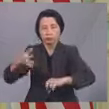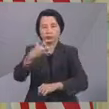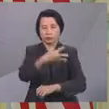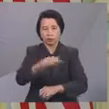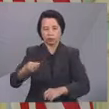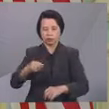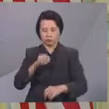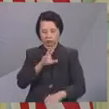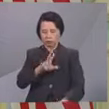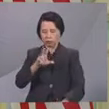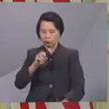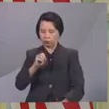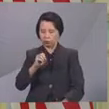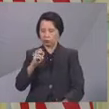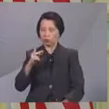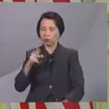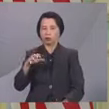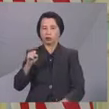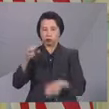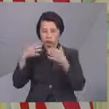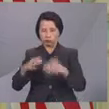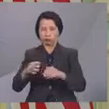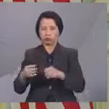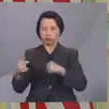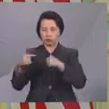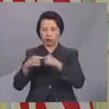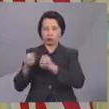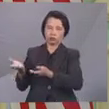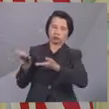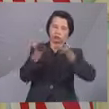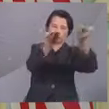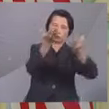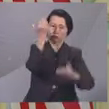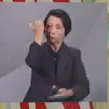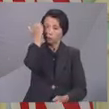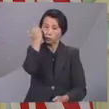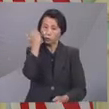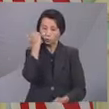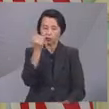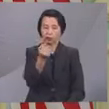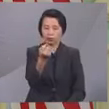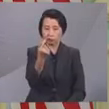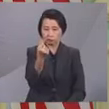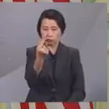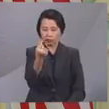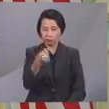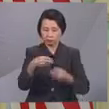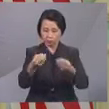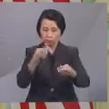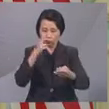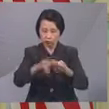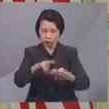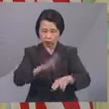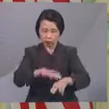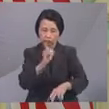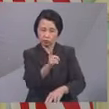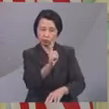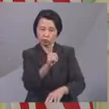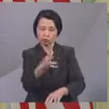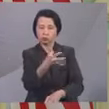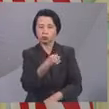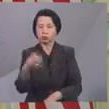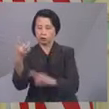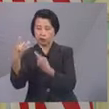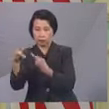manakala 30 kes telah didakwa di mahkamah dan 11 diberikan notis amaran dan